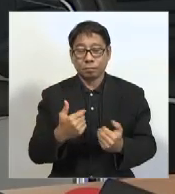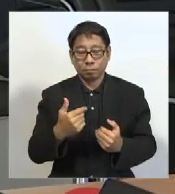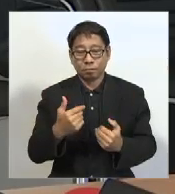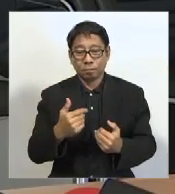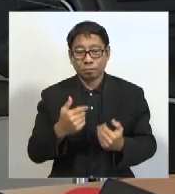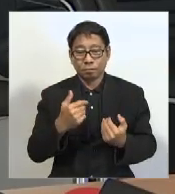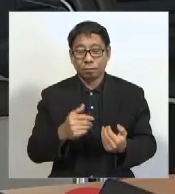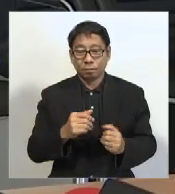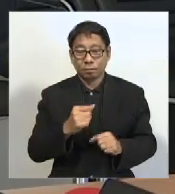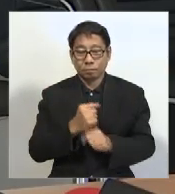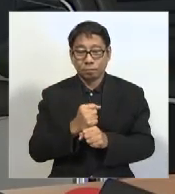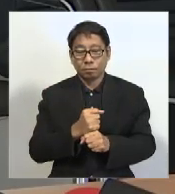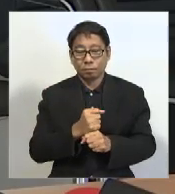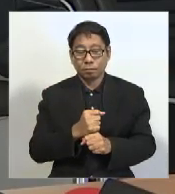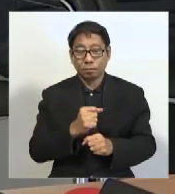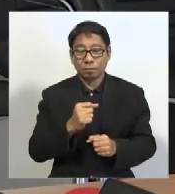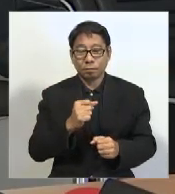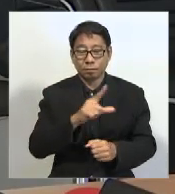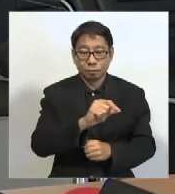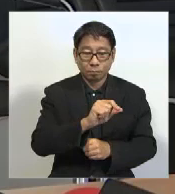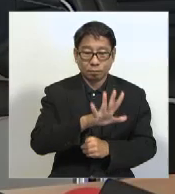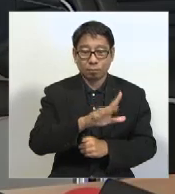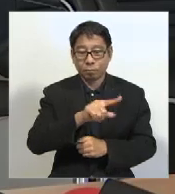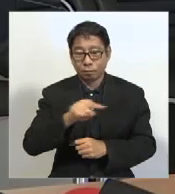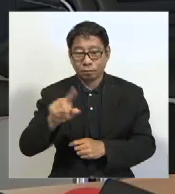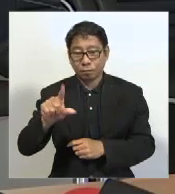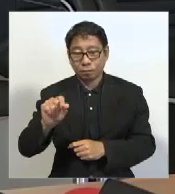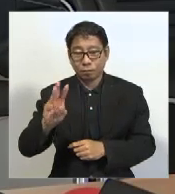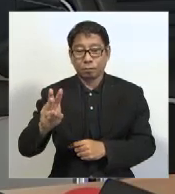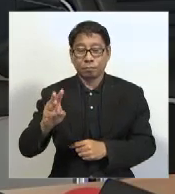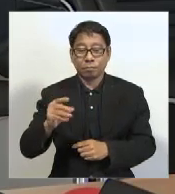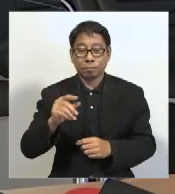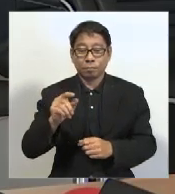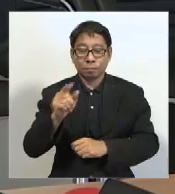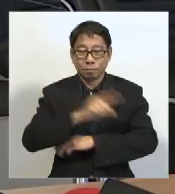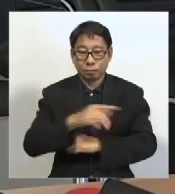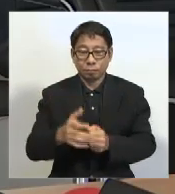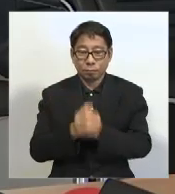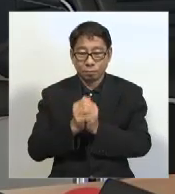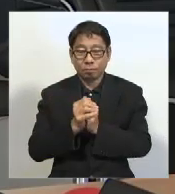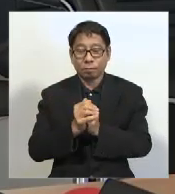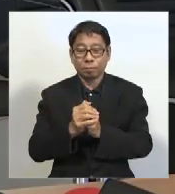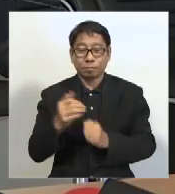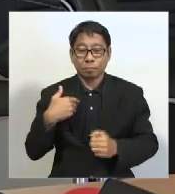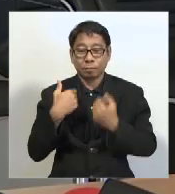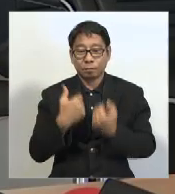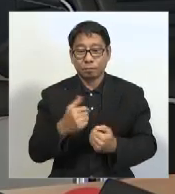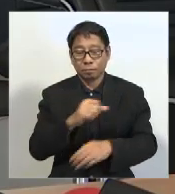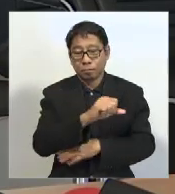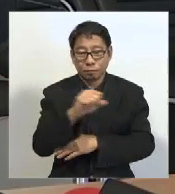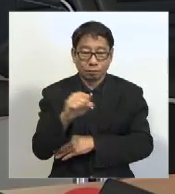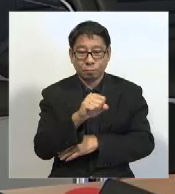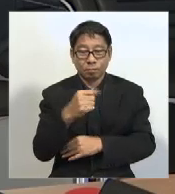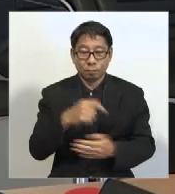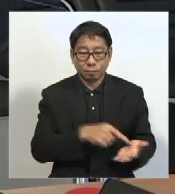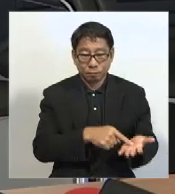แค่ติดการประเพณีแค่ช่วงวันเดียวก็คือ25 26ซึ่งเป็นวันตรุษจีนนะครับเพราะนั้นสภาเนี่ยถ้าหากมี